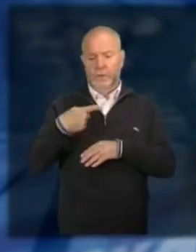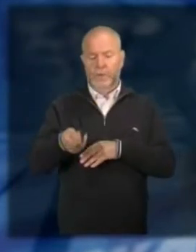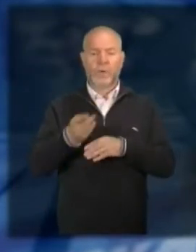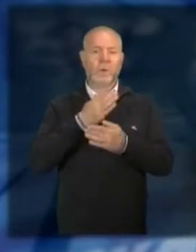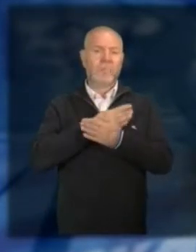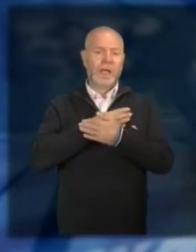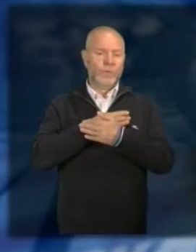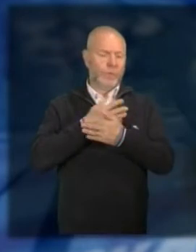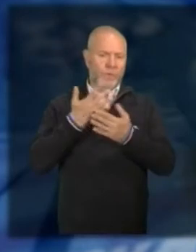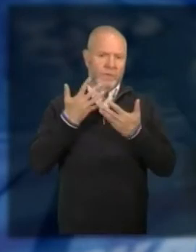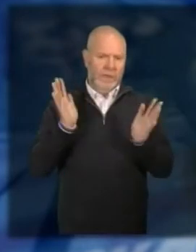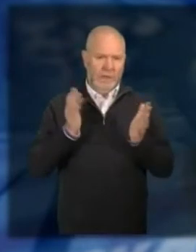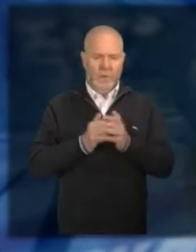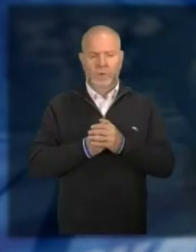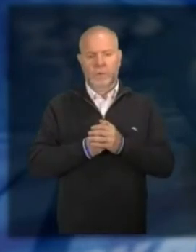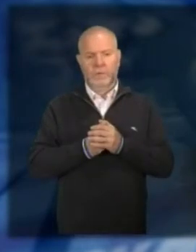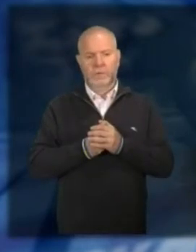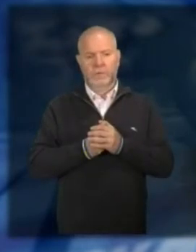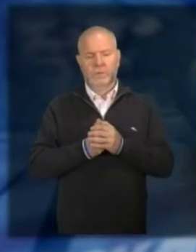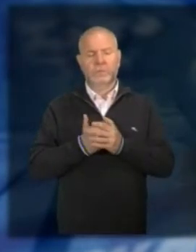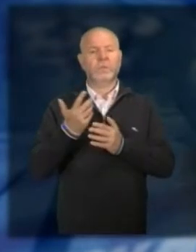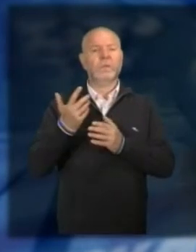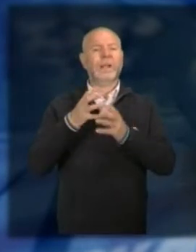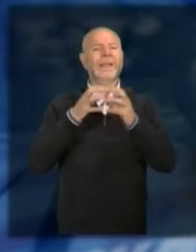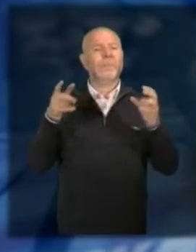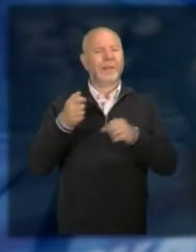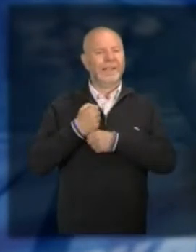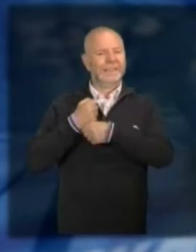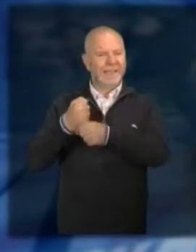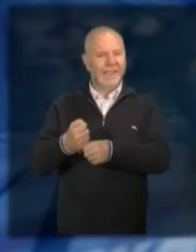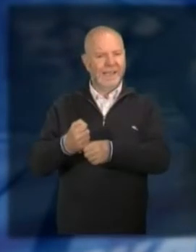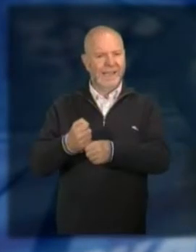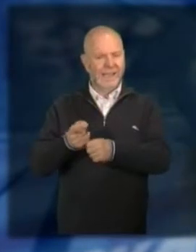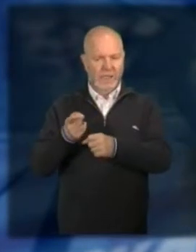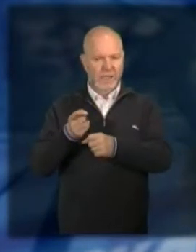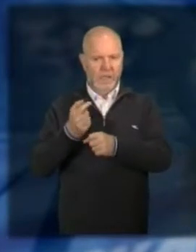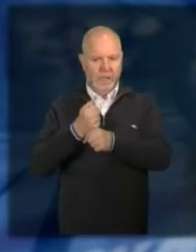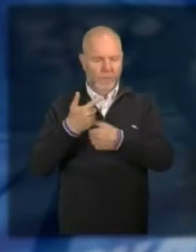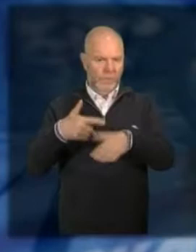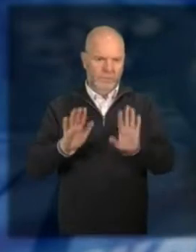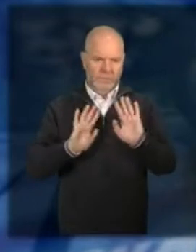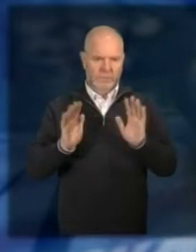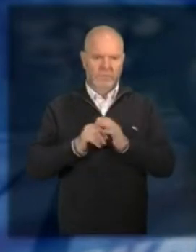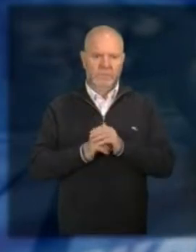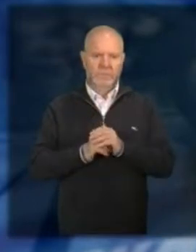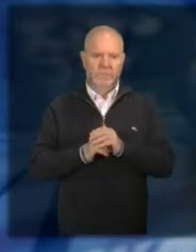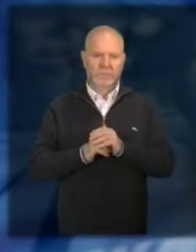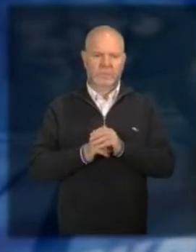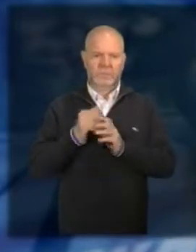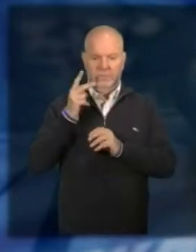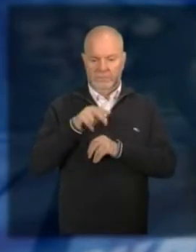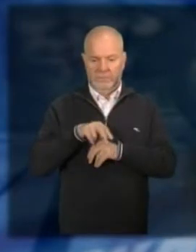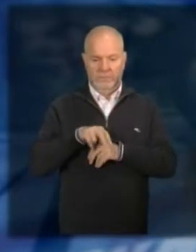tutto sarà terminato e l'impresa che ha avuto l'incarico per la trasformazione lascerà il cantiere. Il rifacimento del piano calpestabile dei